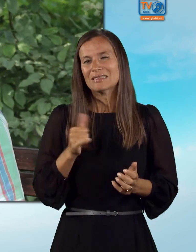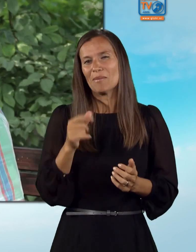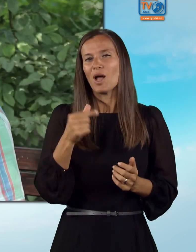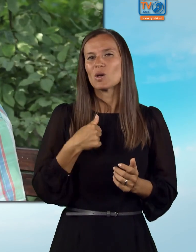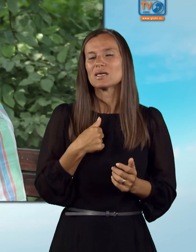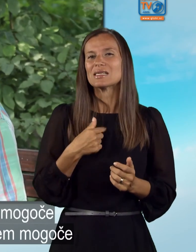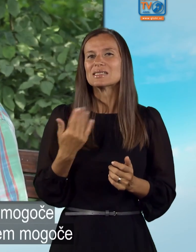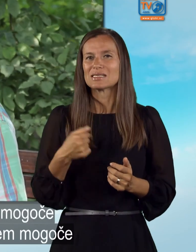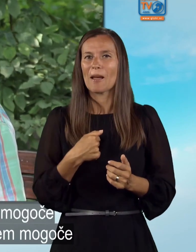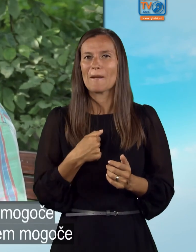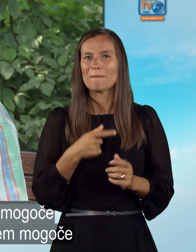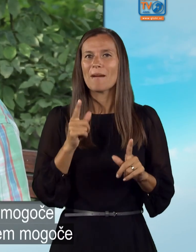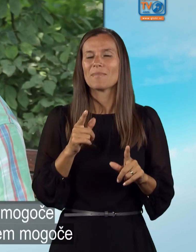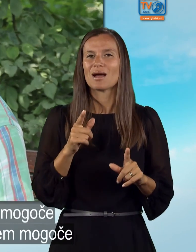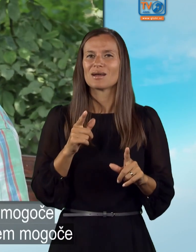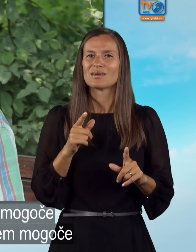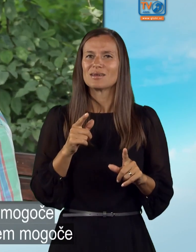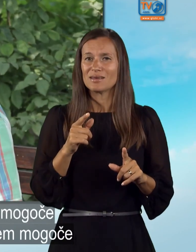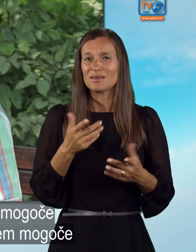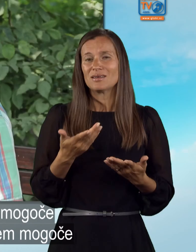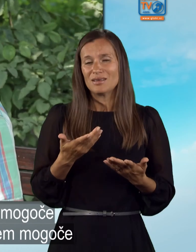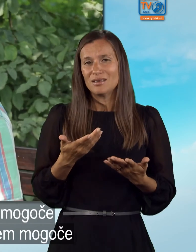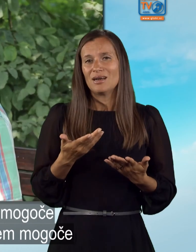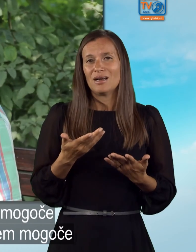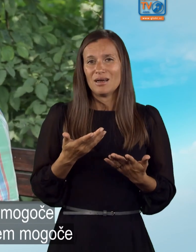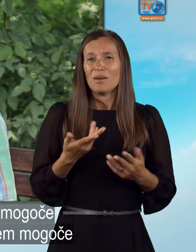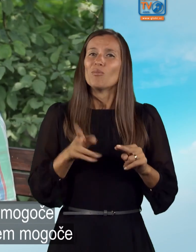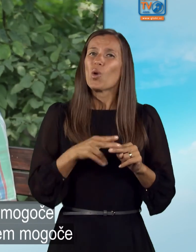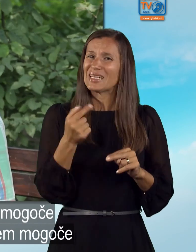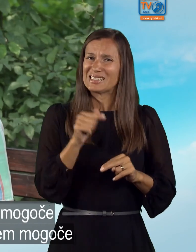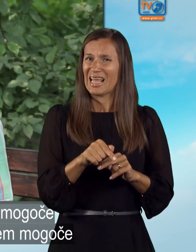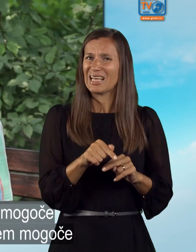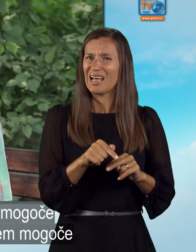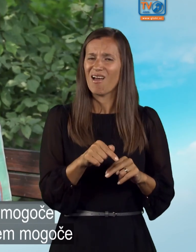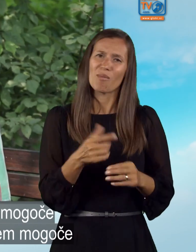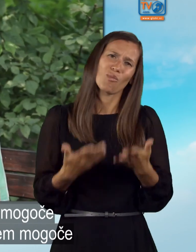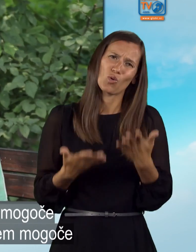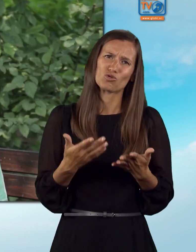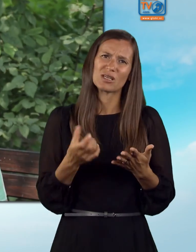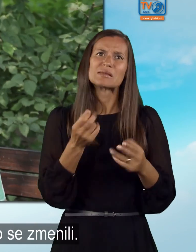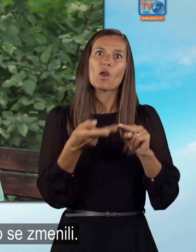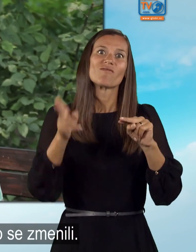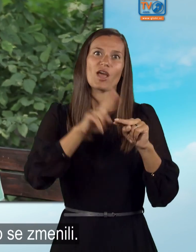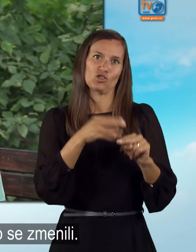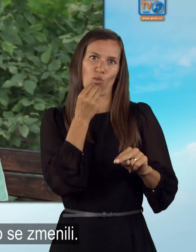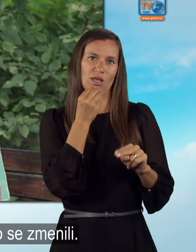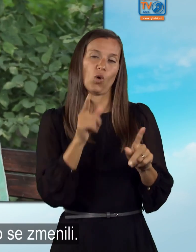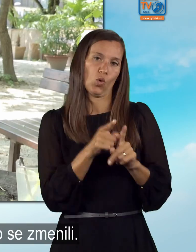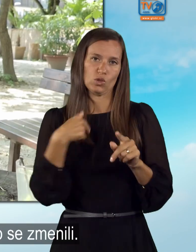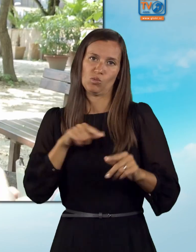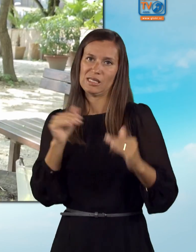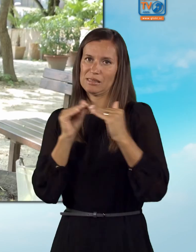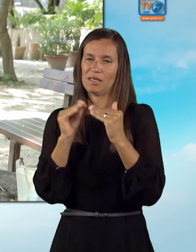malo sem, ampak po mojem, da bolj z tega stališča, da sem mogoče malo več pojedel, no, kot smo se